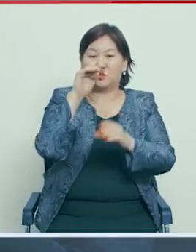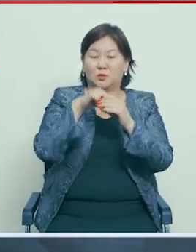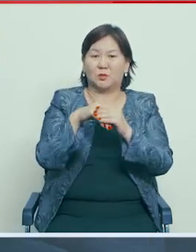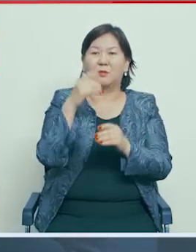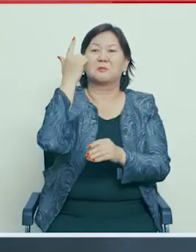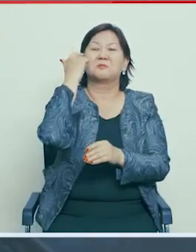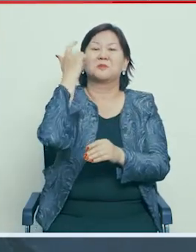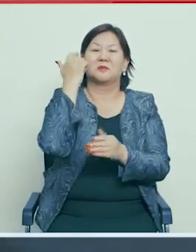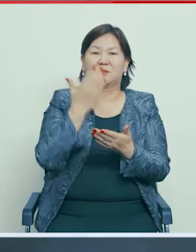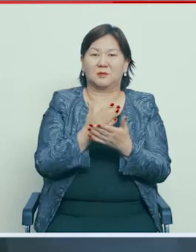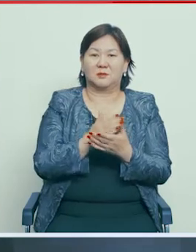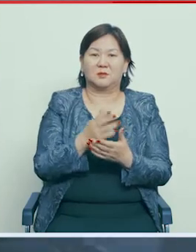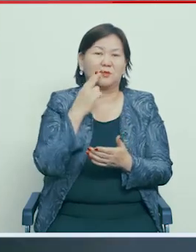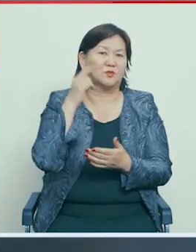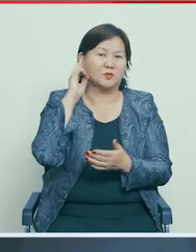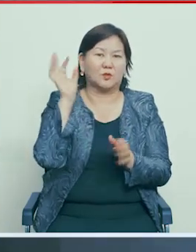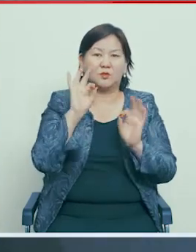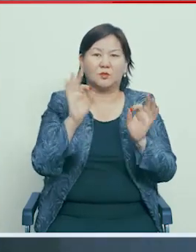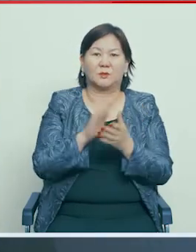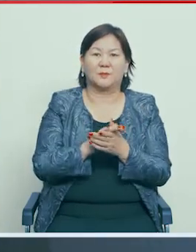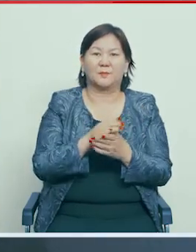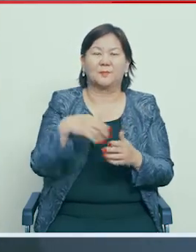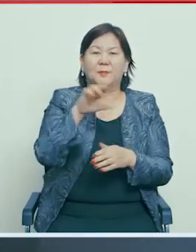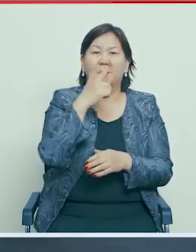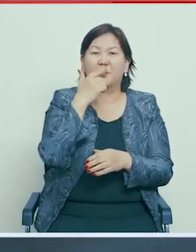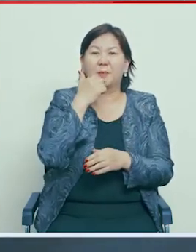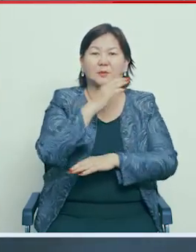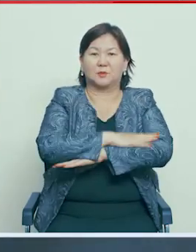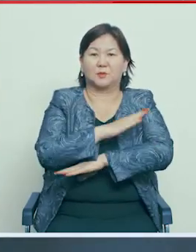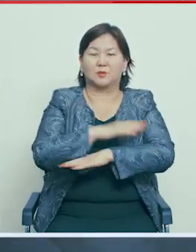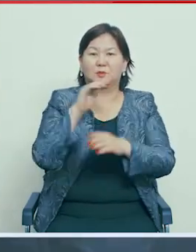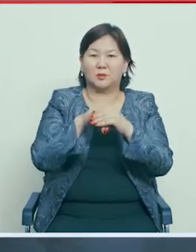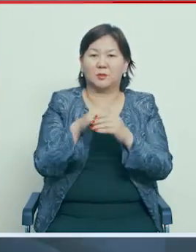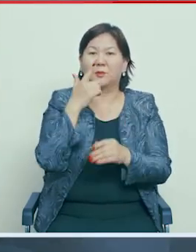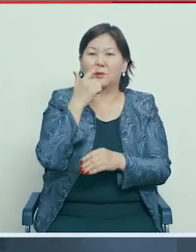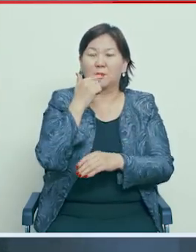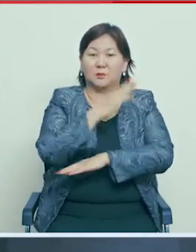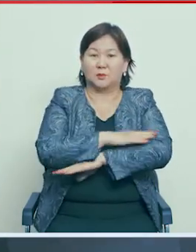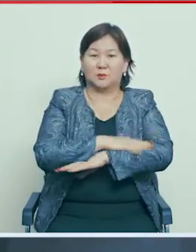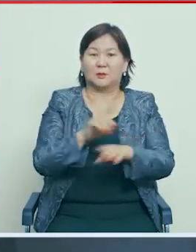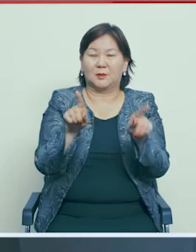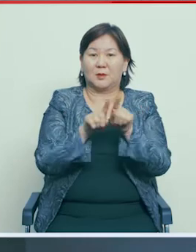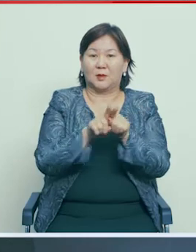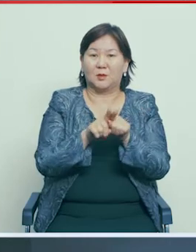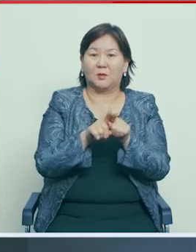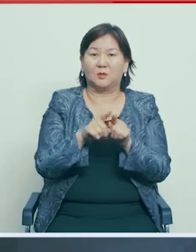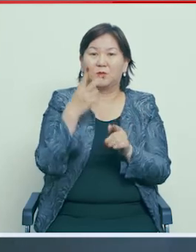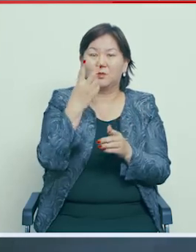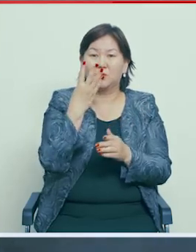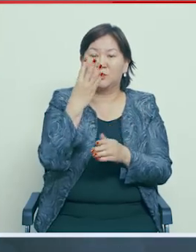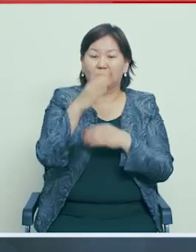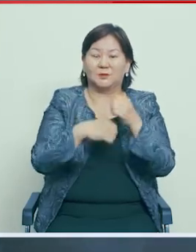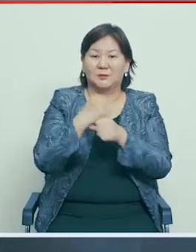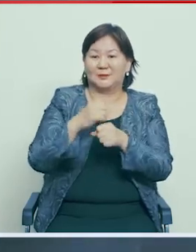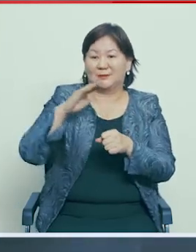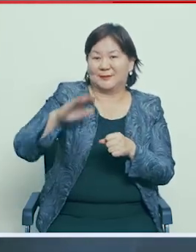мэдэж эхэлсэн намайг сонсохгүй байна гэдгийг. Тэгээд намайг жирийн сургуульд оруулсан. Тэгээ би жирийн хүүхдүүдтэй сургуульд орж байгаа бүр 4 жил сурсныхаа